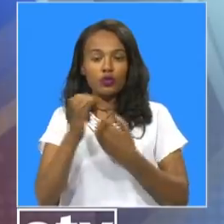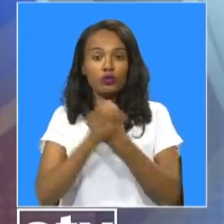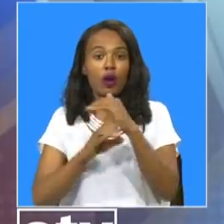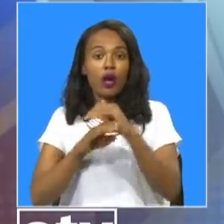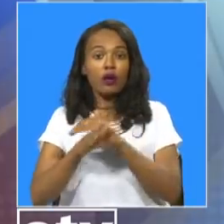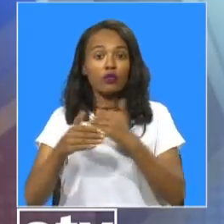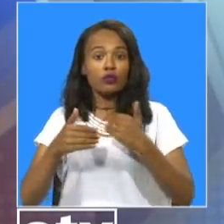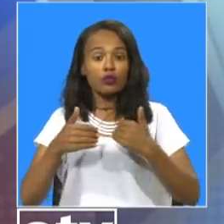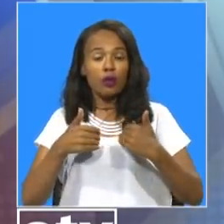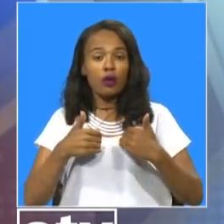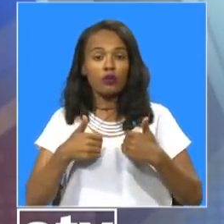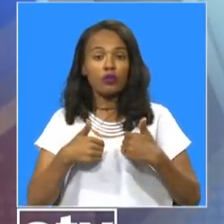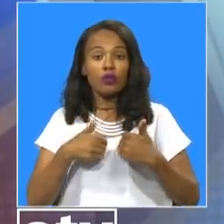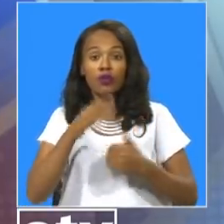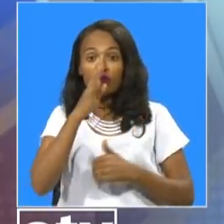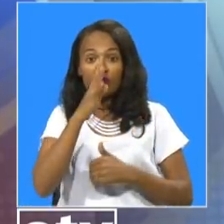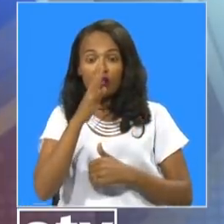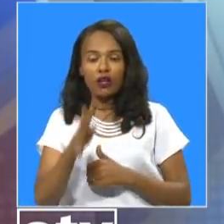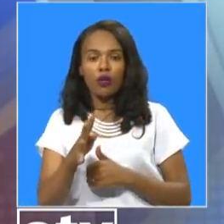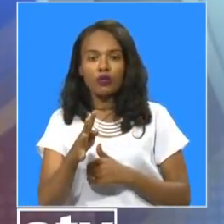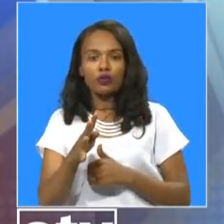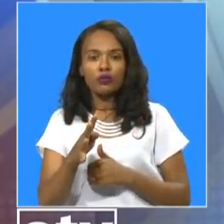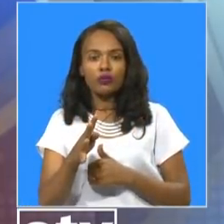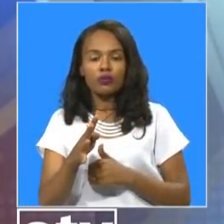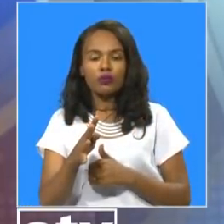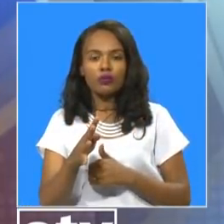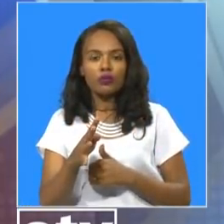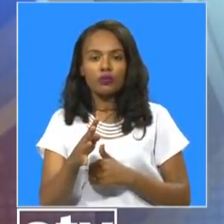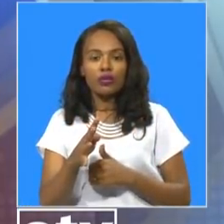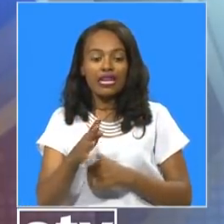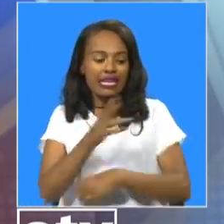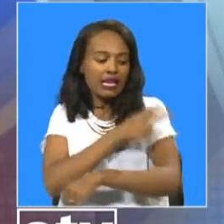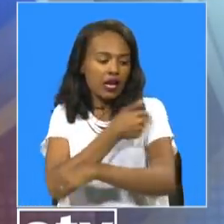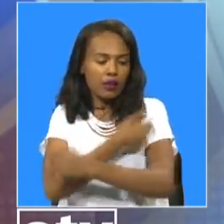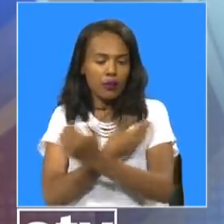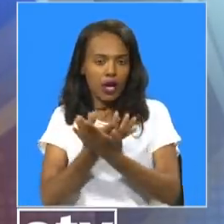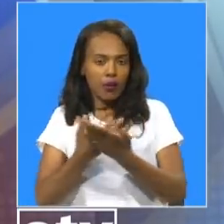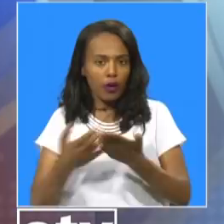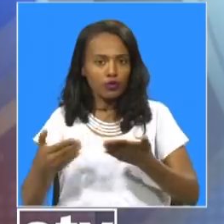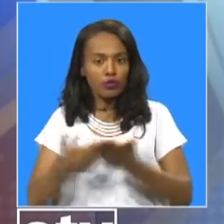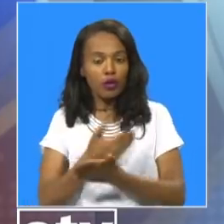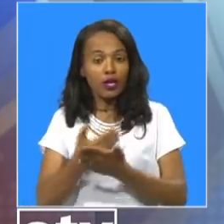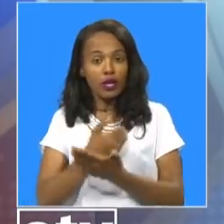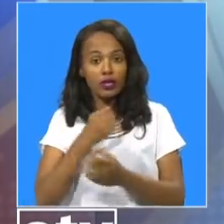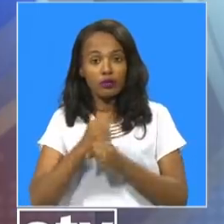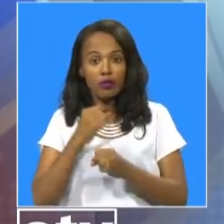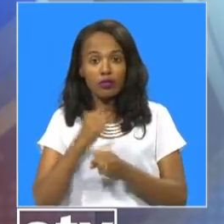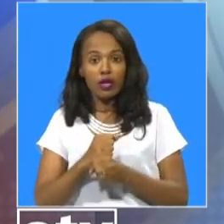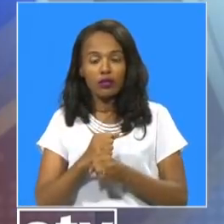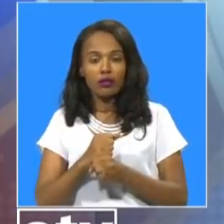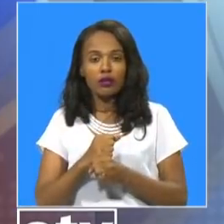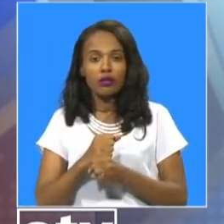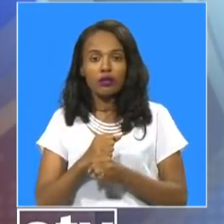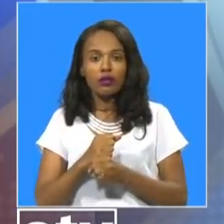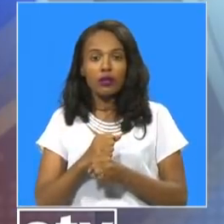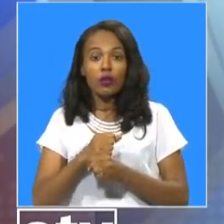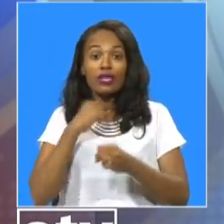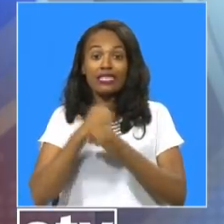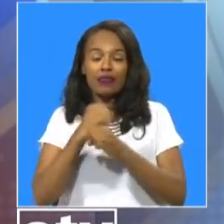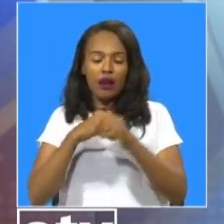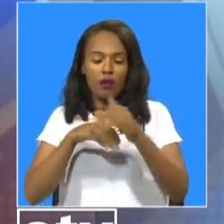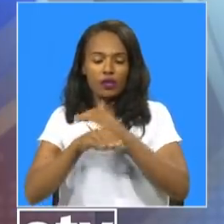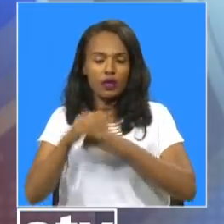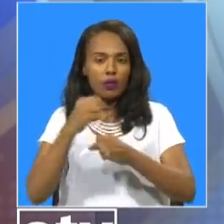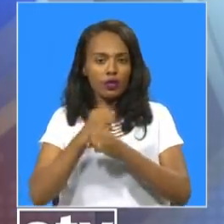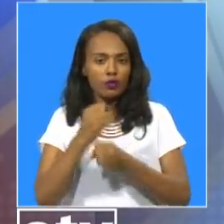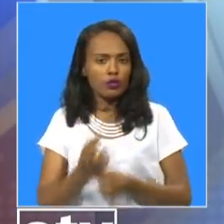ባሉ ፈጠራዎችም የሕክምና ግብአቶችን አዳዲስ በመስራት ወደ ስራ ለማስገባትም